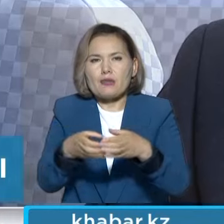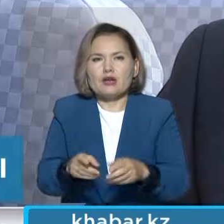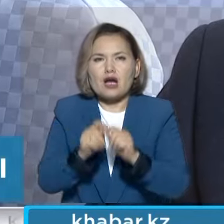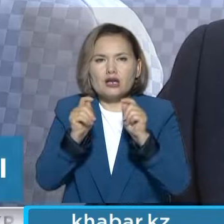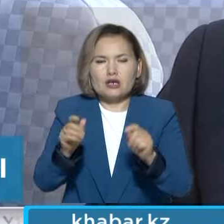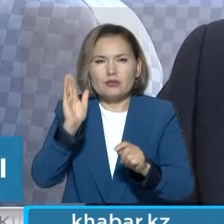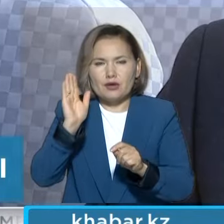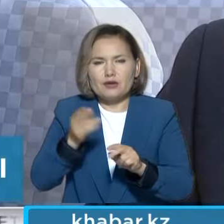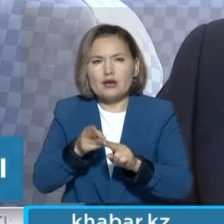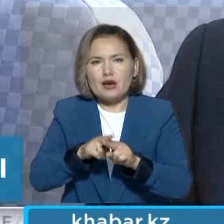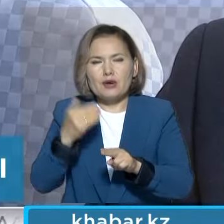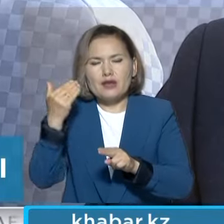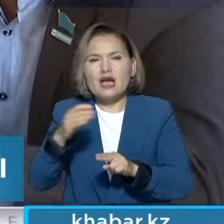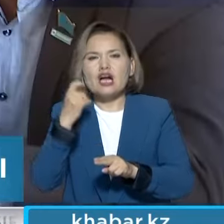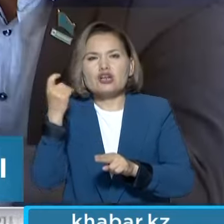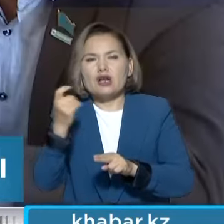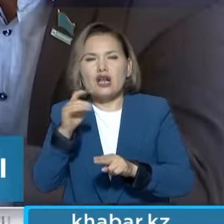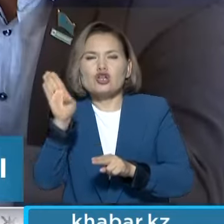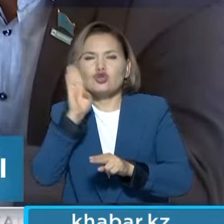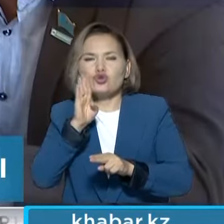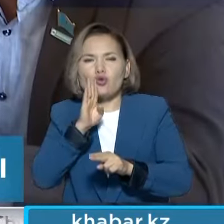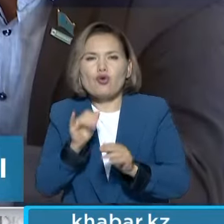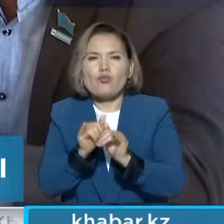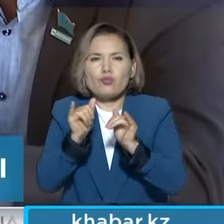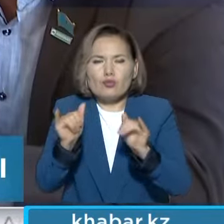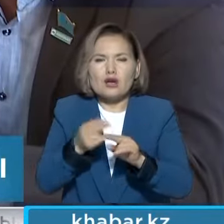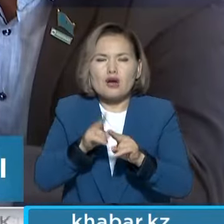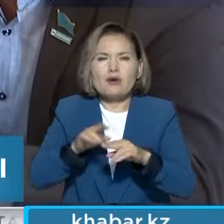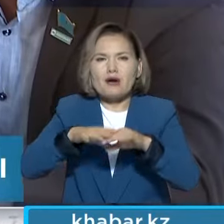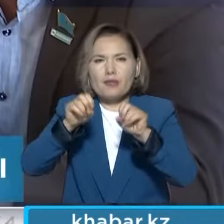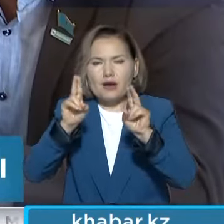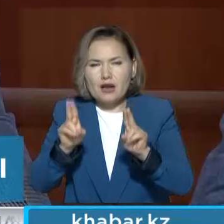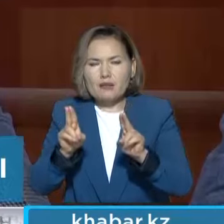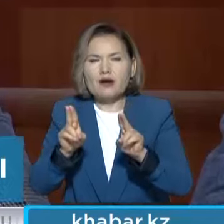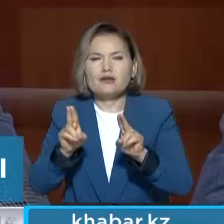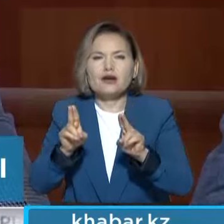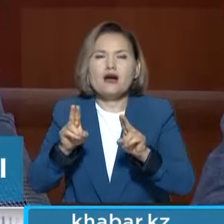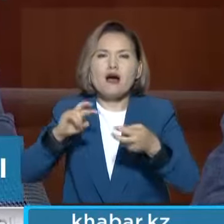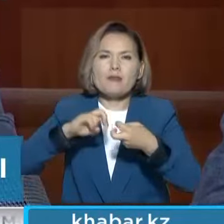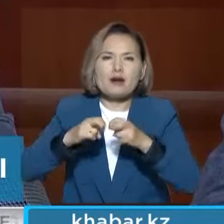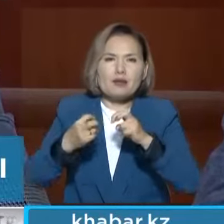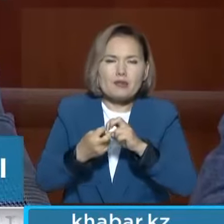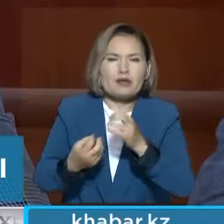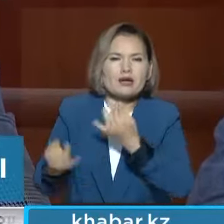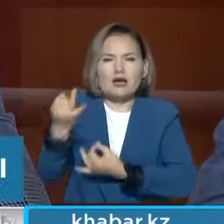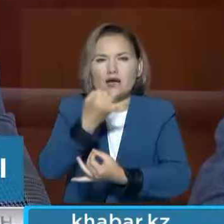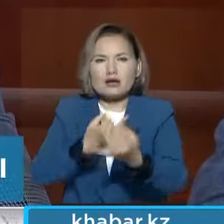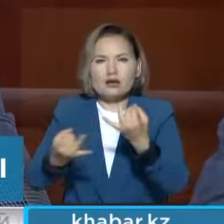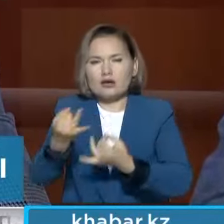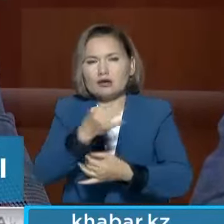құрылатын болды. Сенаторлар шаруашылықтар арасындағы жер бөлінісіне де қатысты проблемаларға назар аударды.